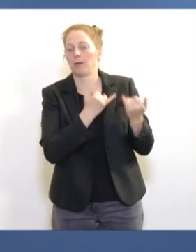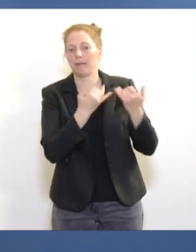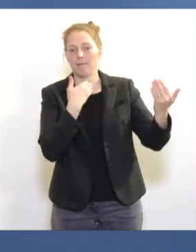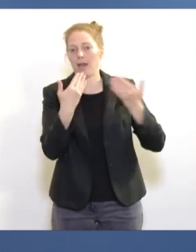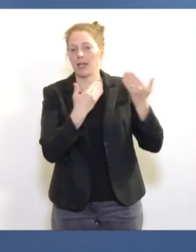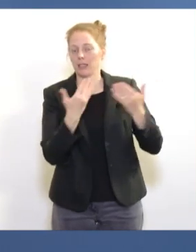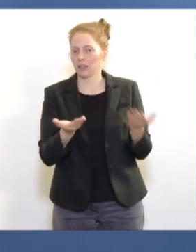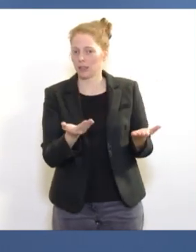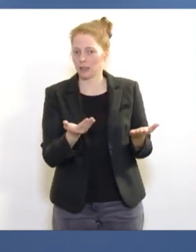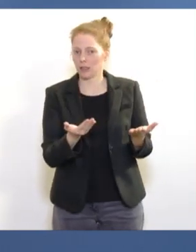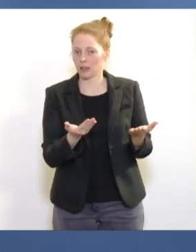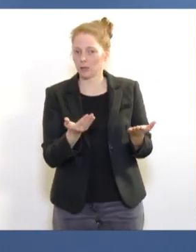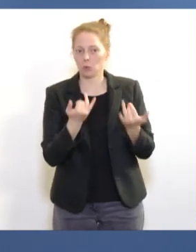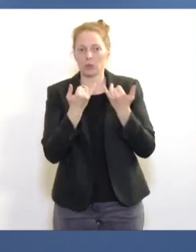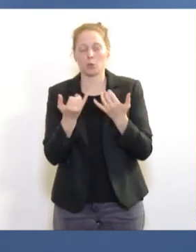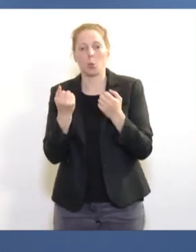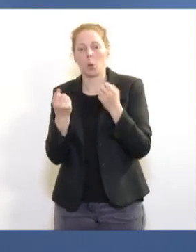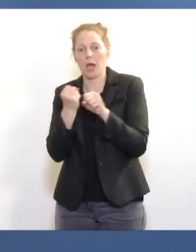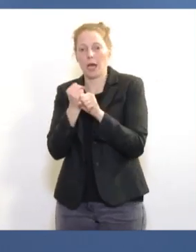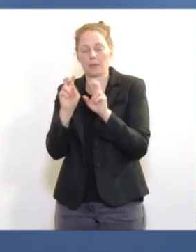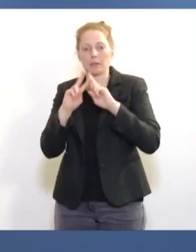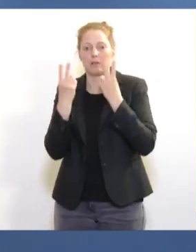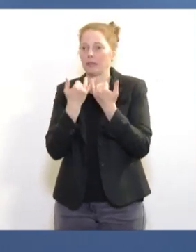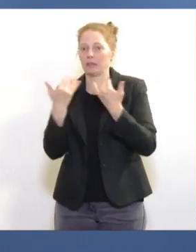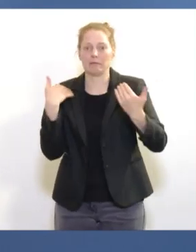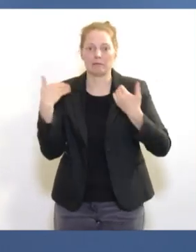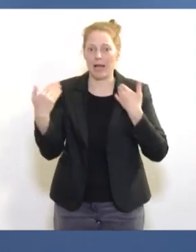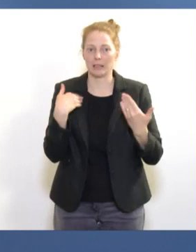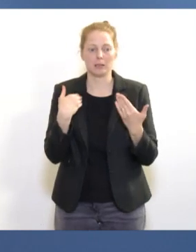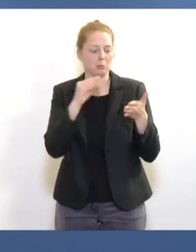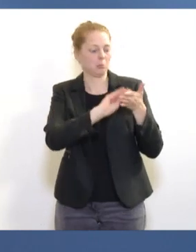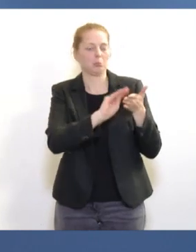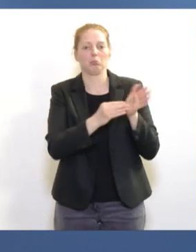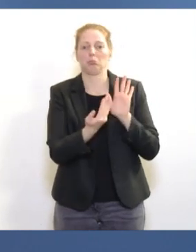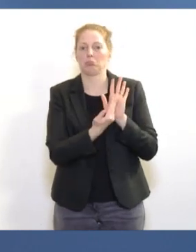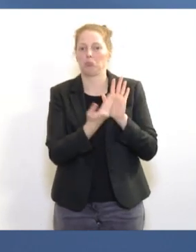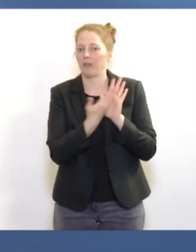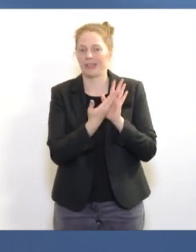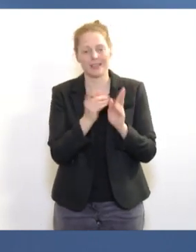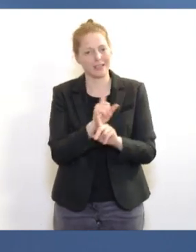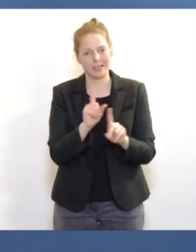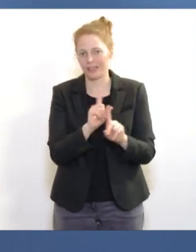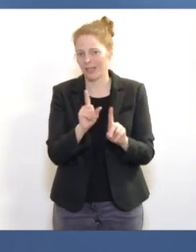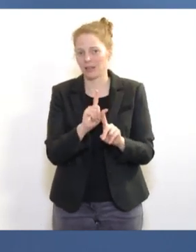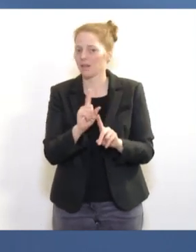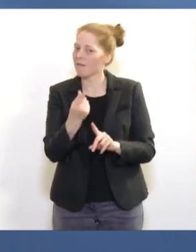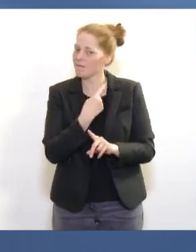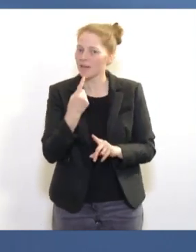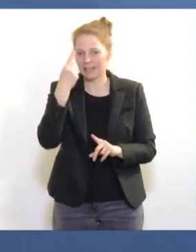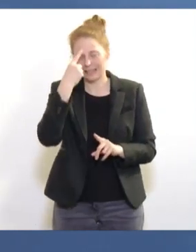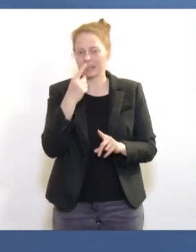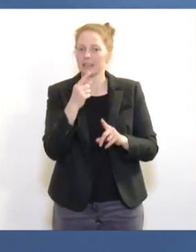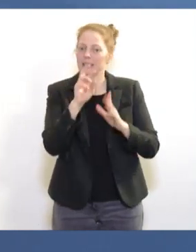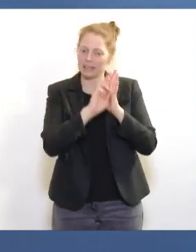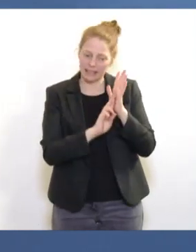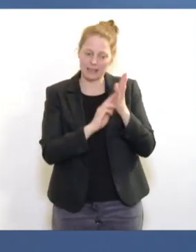an der verdänderten Arbeitswelt, wie sich dann auf der Arbeitsplatz zu verhalten ist. Mit dass wir verbindliche Regeln brauchen,